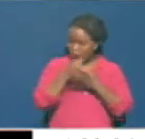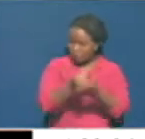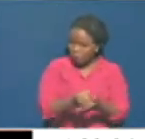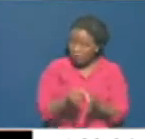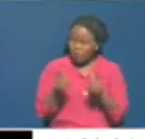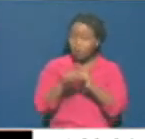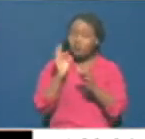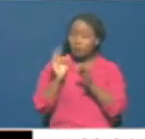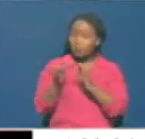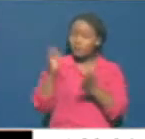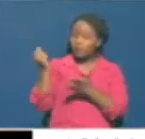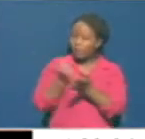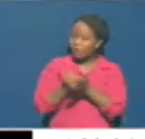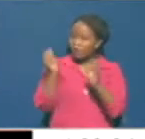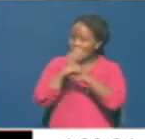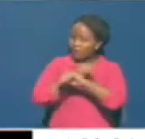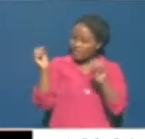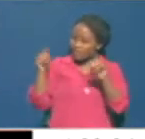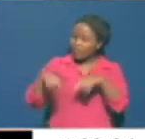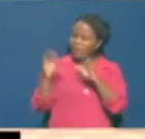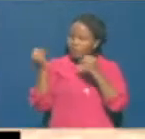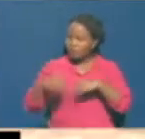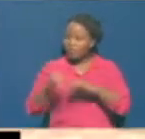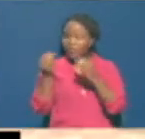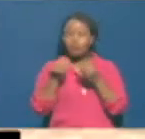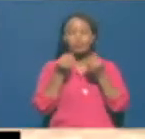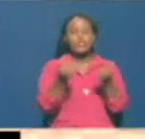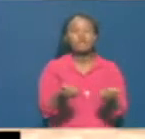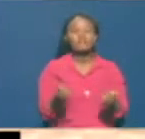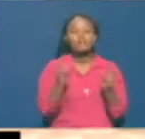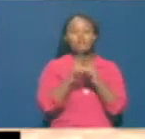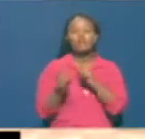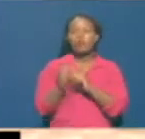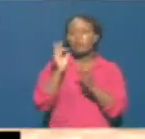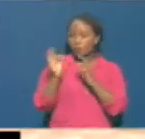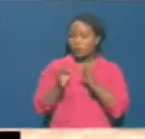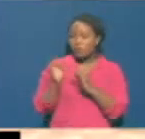rais, aingilie kati. Hata kama ni ofisi ya